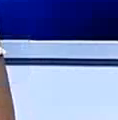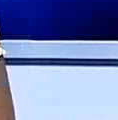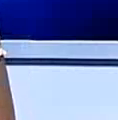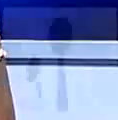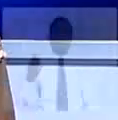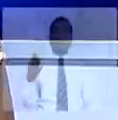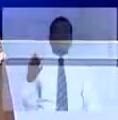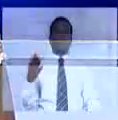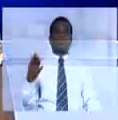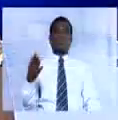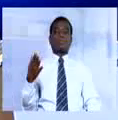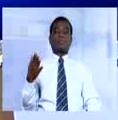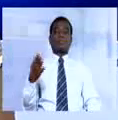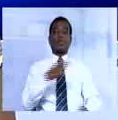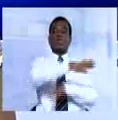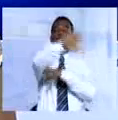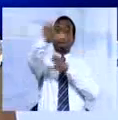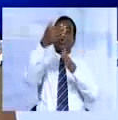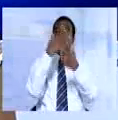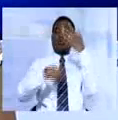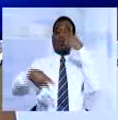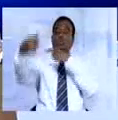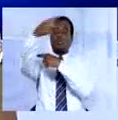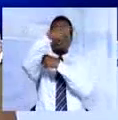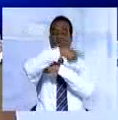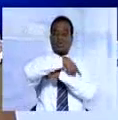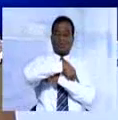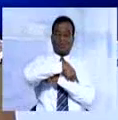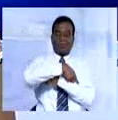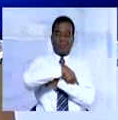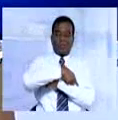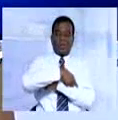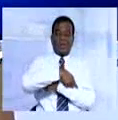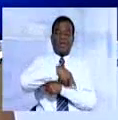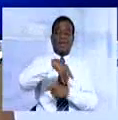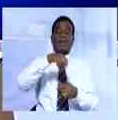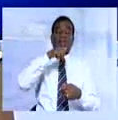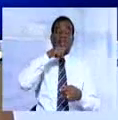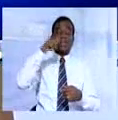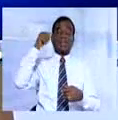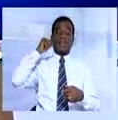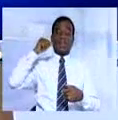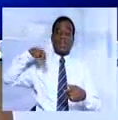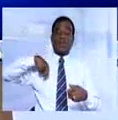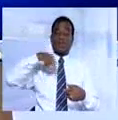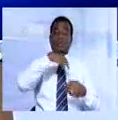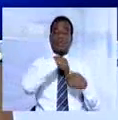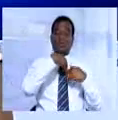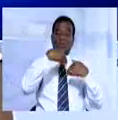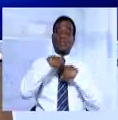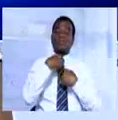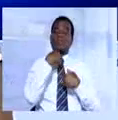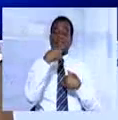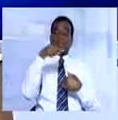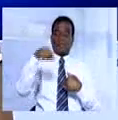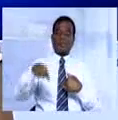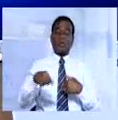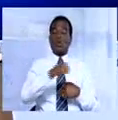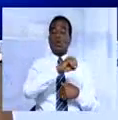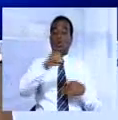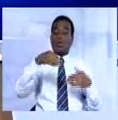Marie-Christine Saragosse, exprime sa gratitude au chef de l'État pour avoir permis à la grande famille de RFI de panser une plaie ouverte